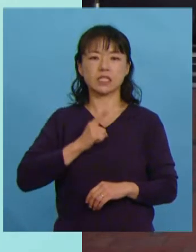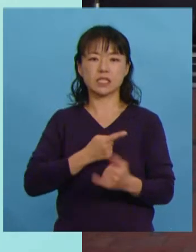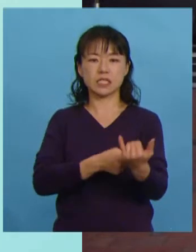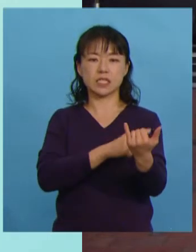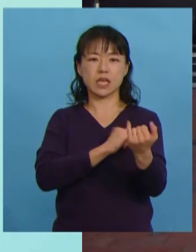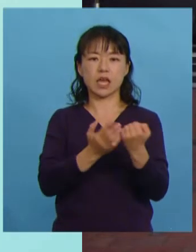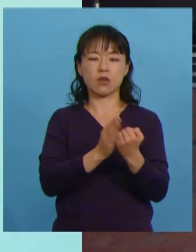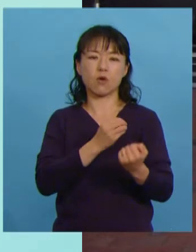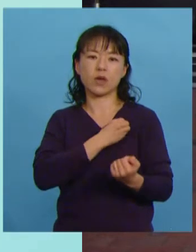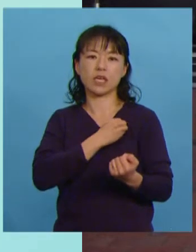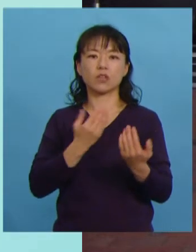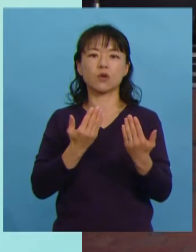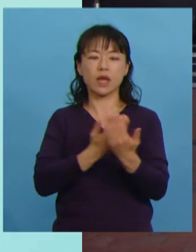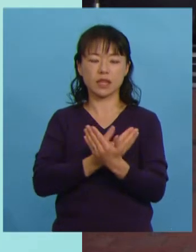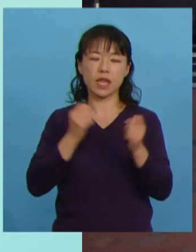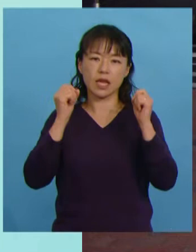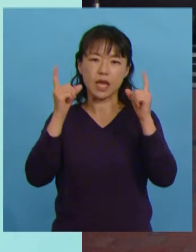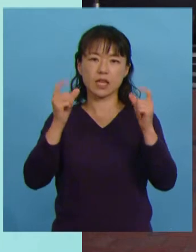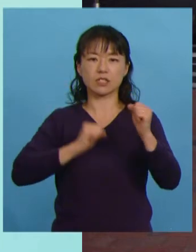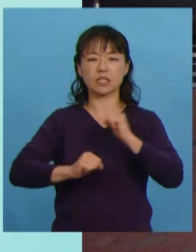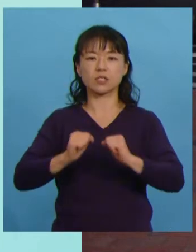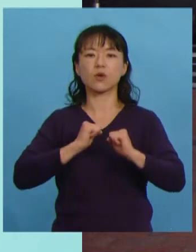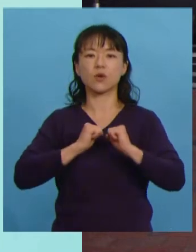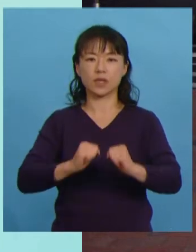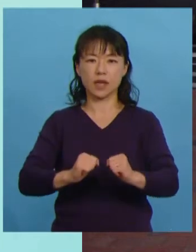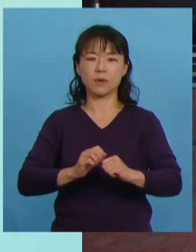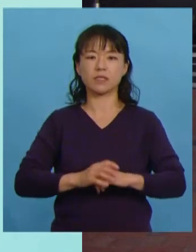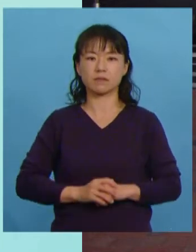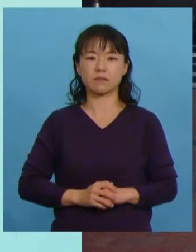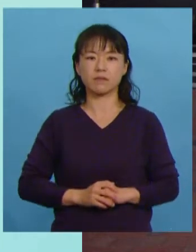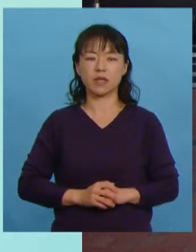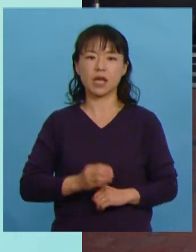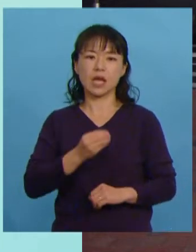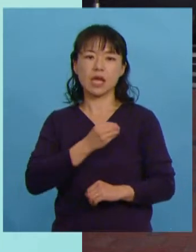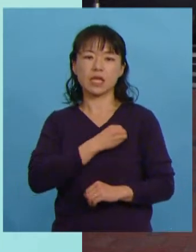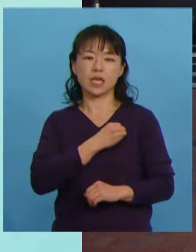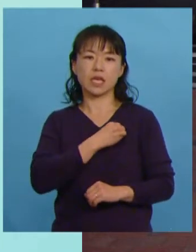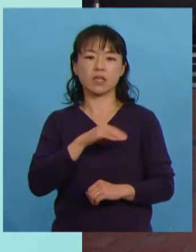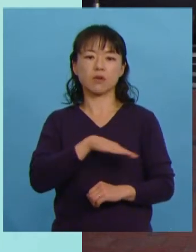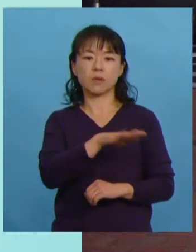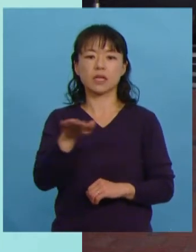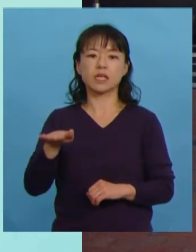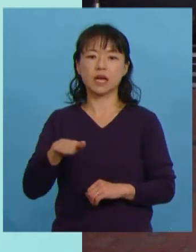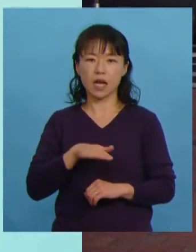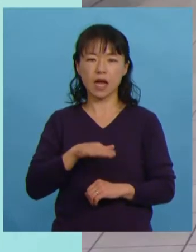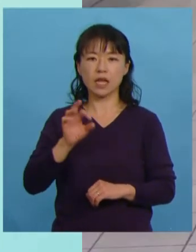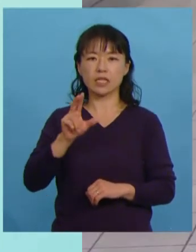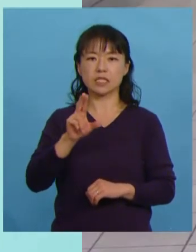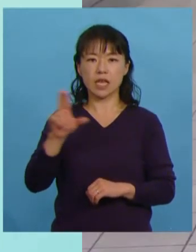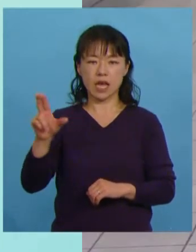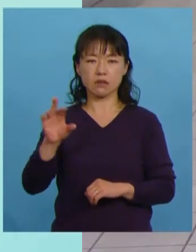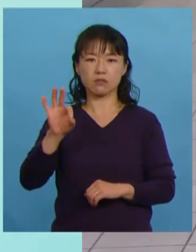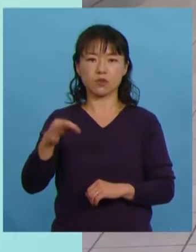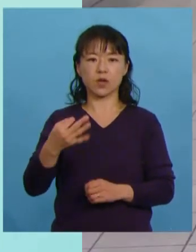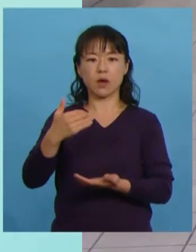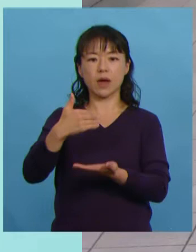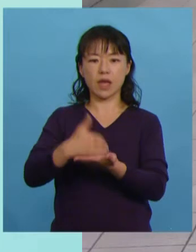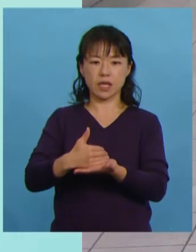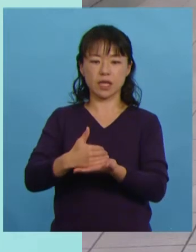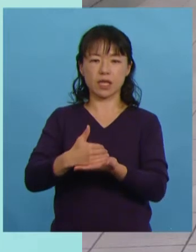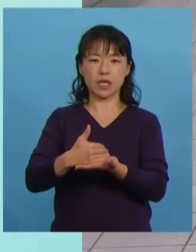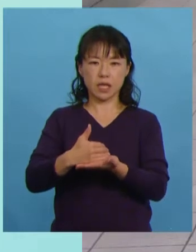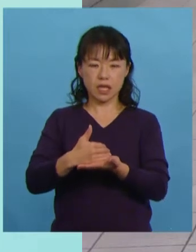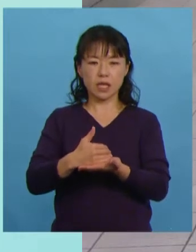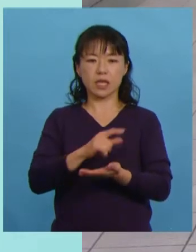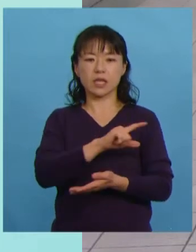って街頭啓発を行います。 はい、 また人権擁護委員や人権擁護推進員の皆さんが JR 能登川駅や